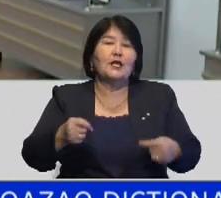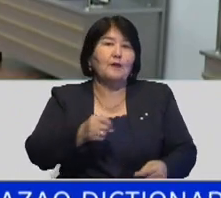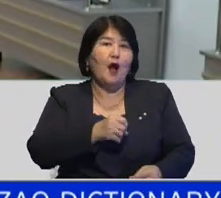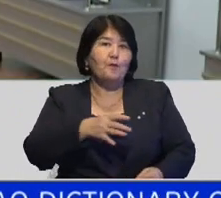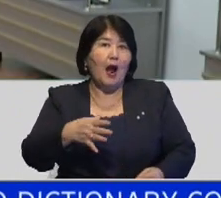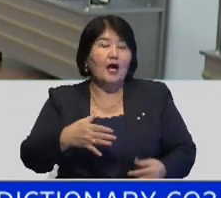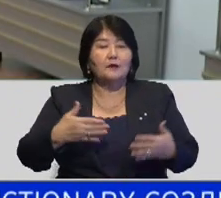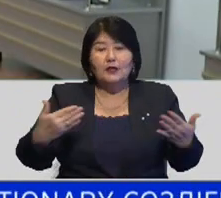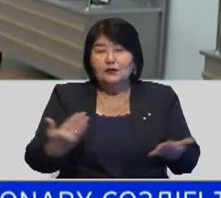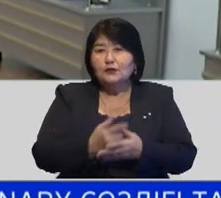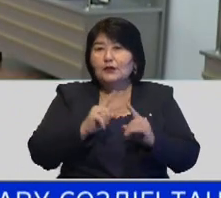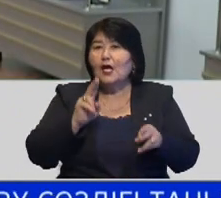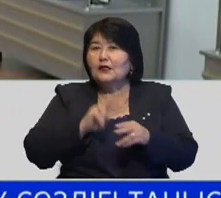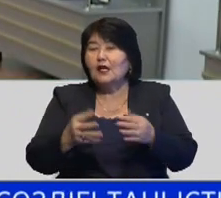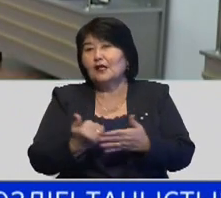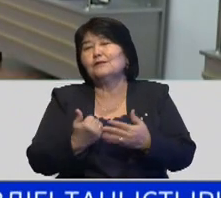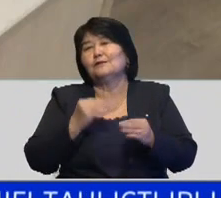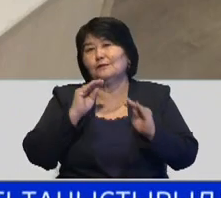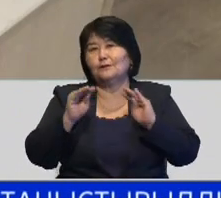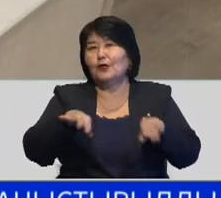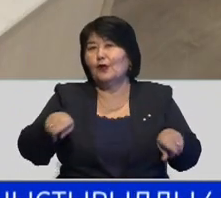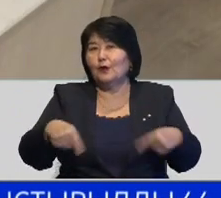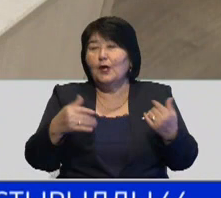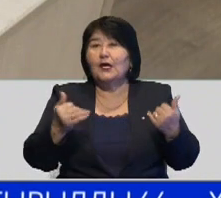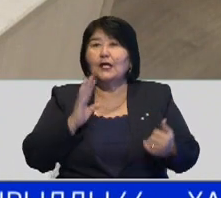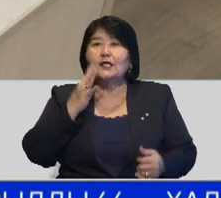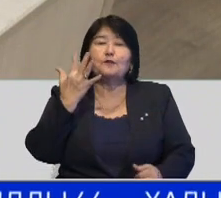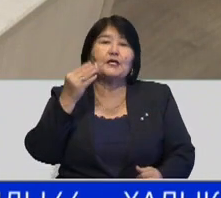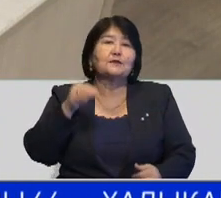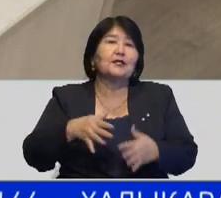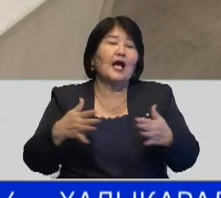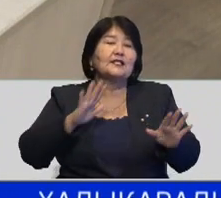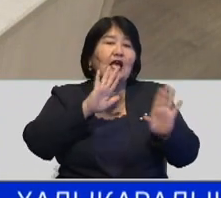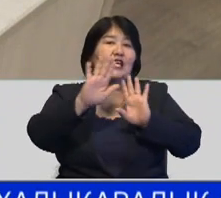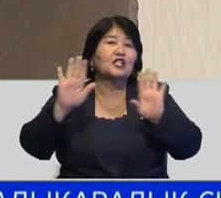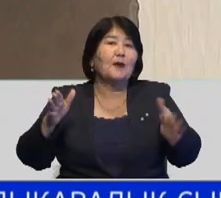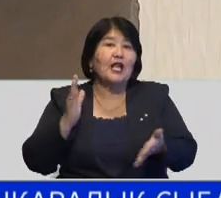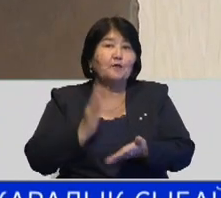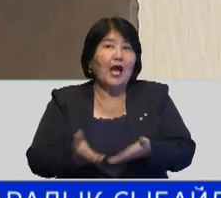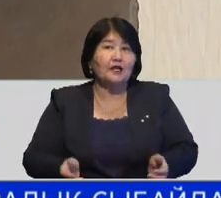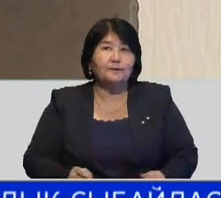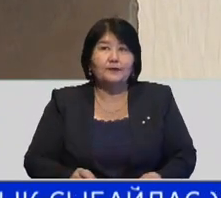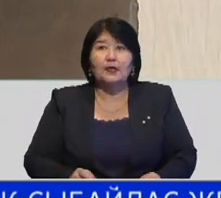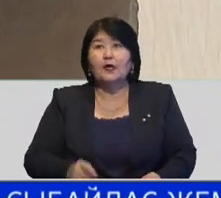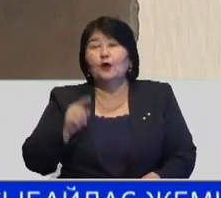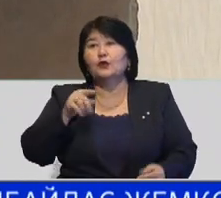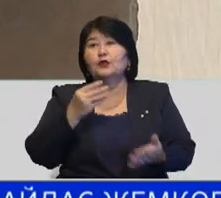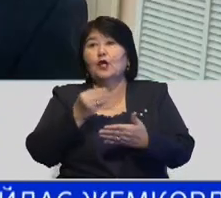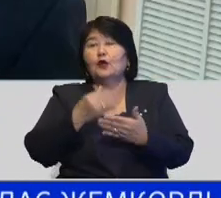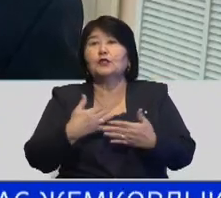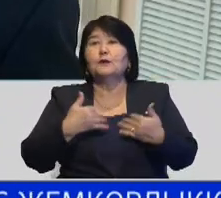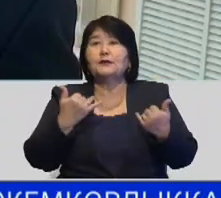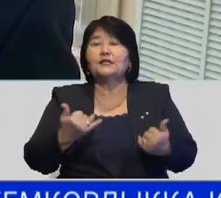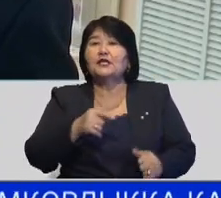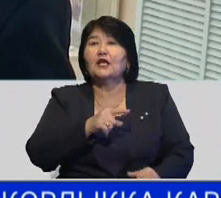байып, жоғалғаны табылып, жоғы бүтінделген. Қазіргі таңда онда 5000-нан астам экспонат бар. Оның ішінде құндылары мына біздің